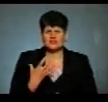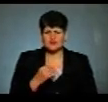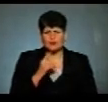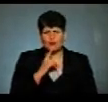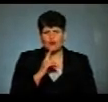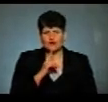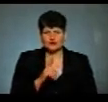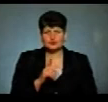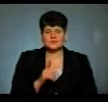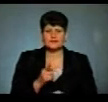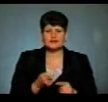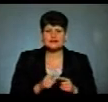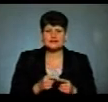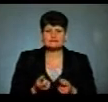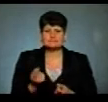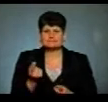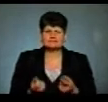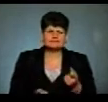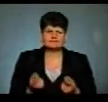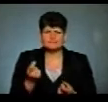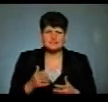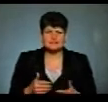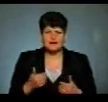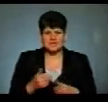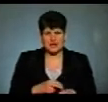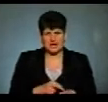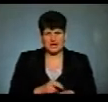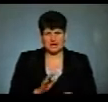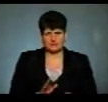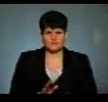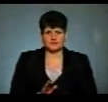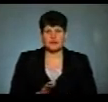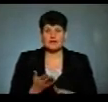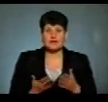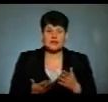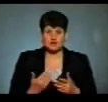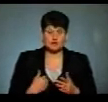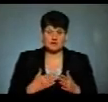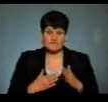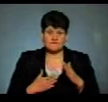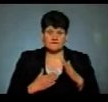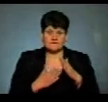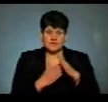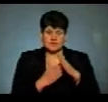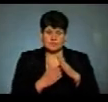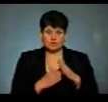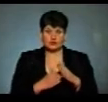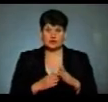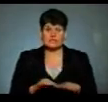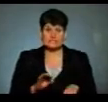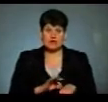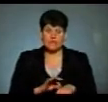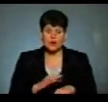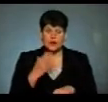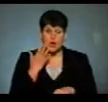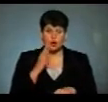йдуть тільки спорадичні звернення до лікарів. І якщо ми вийдемо на ту стадію захворювання, коли